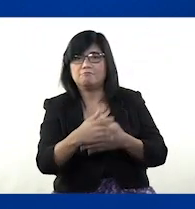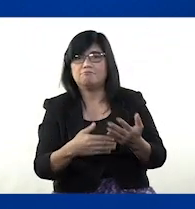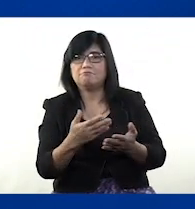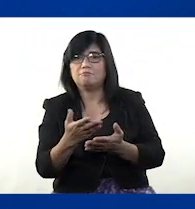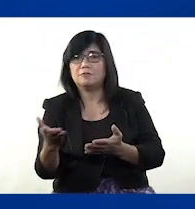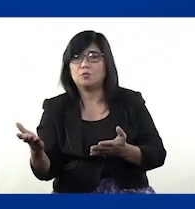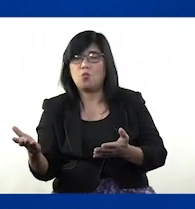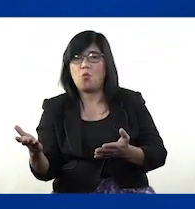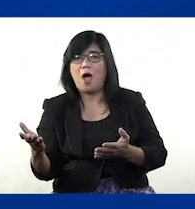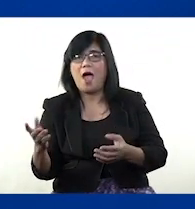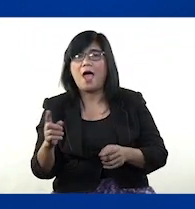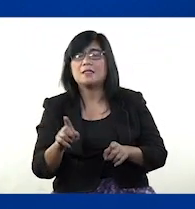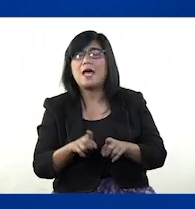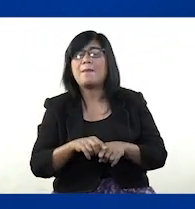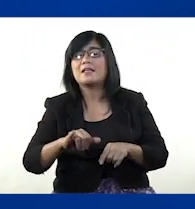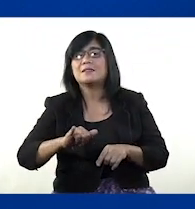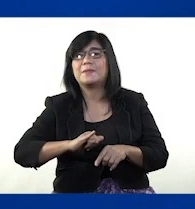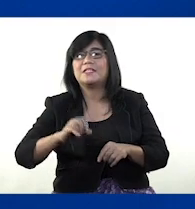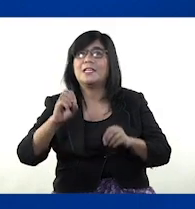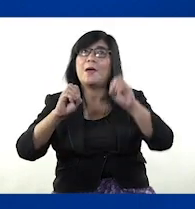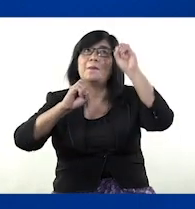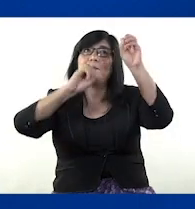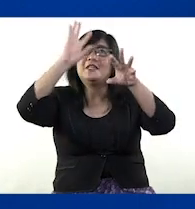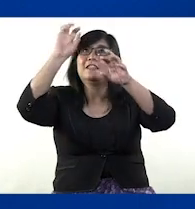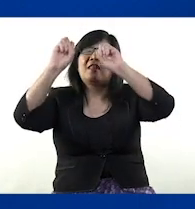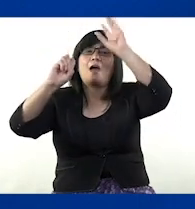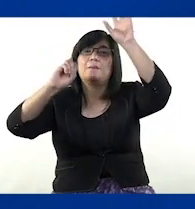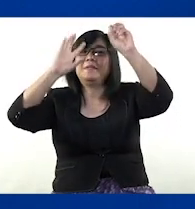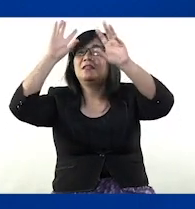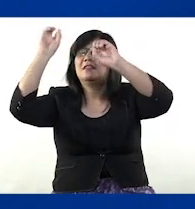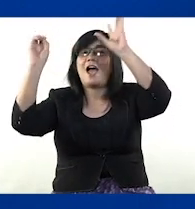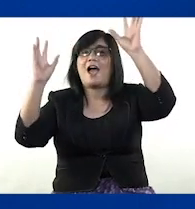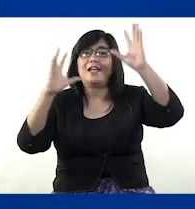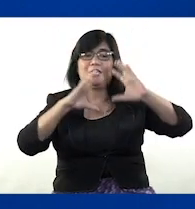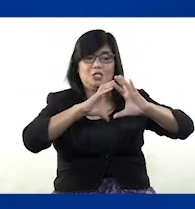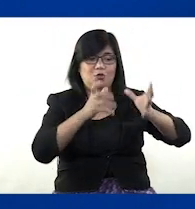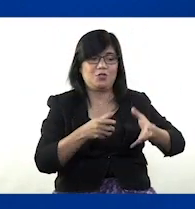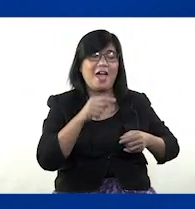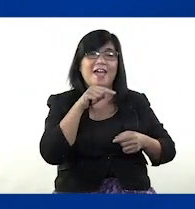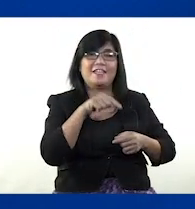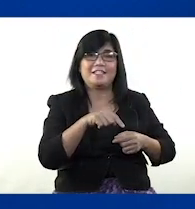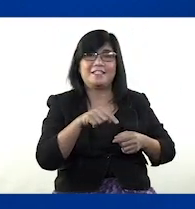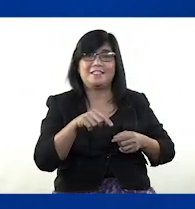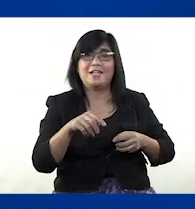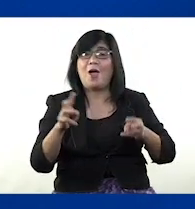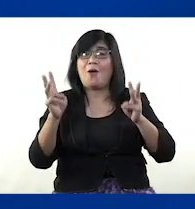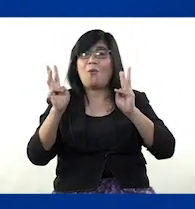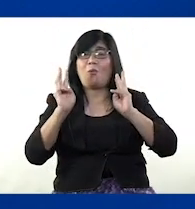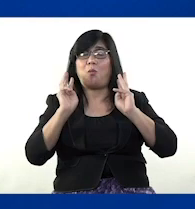Hai seperti bintang-bintang di dunia Hey